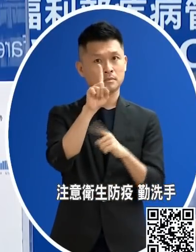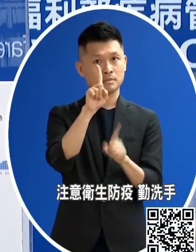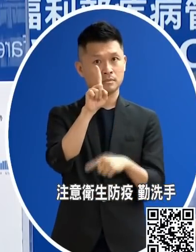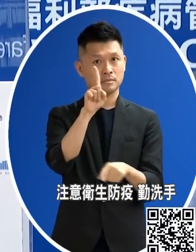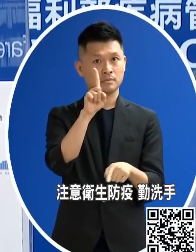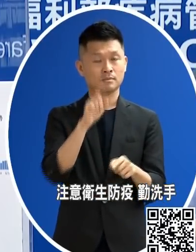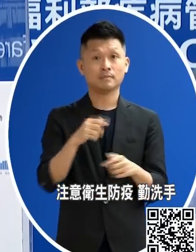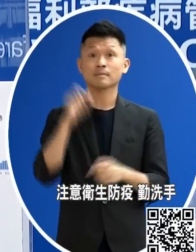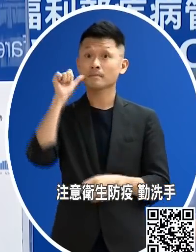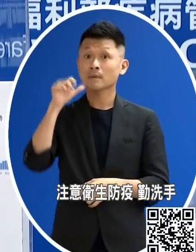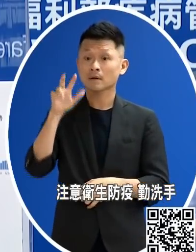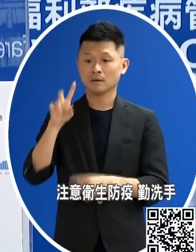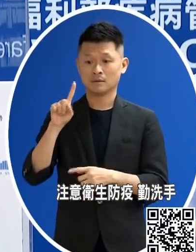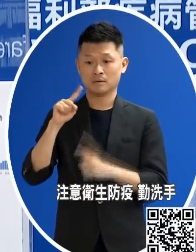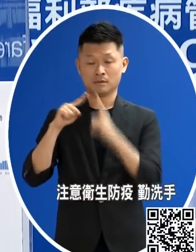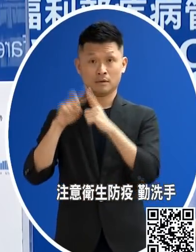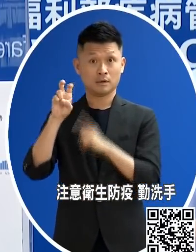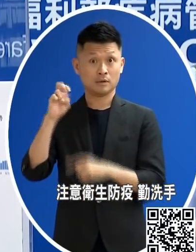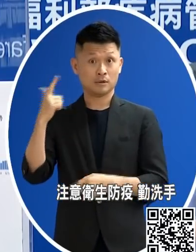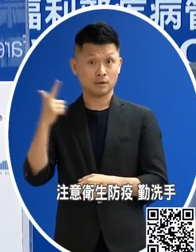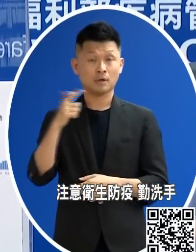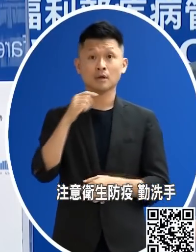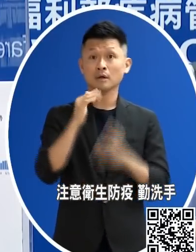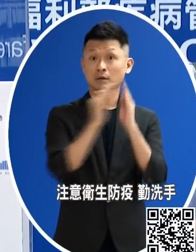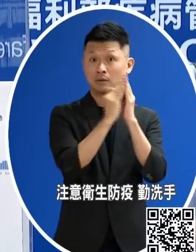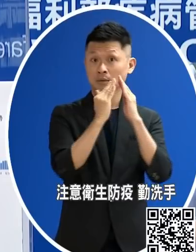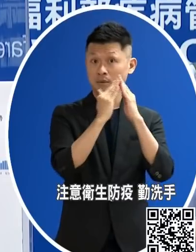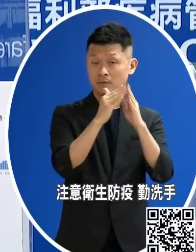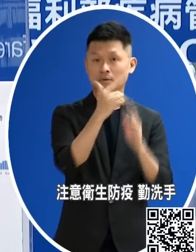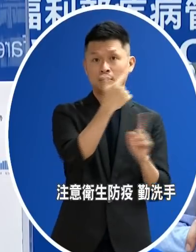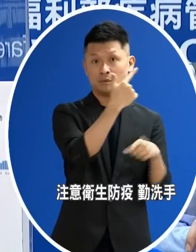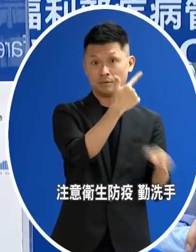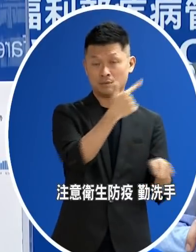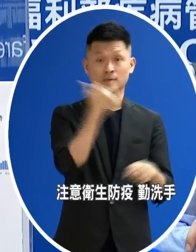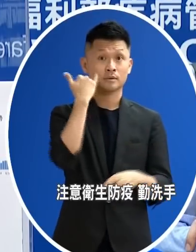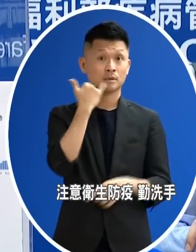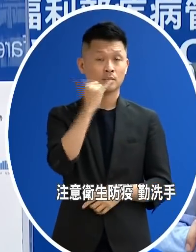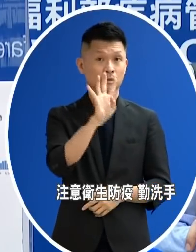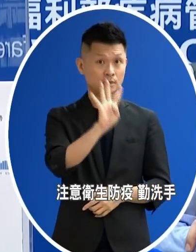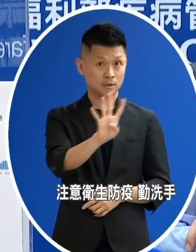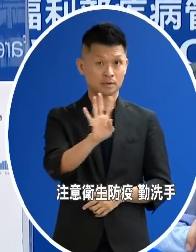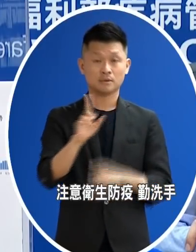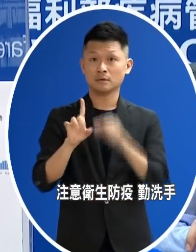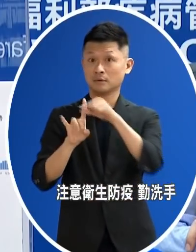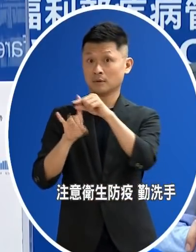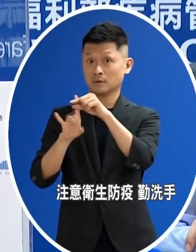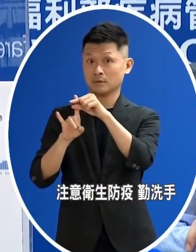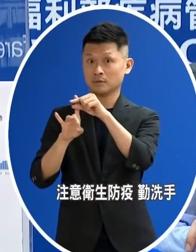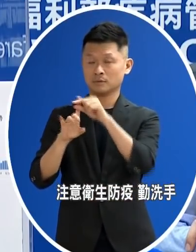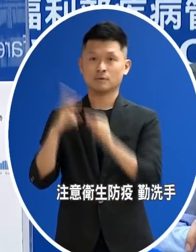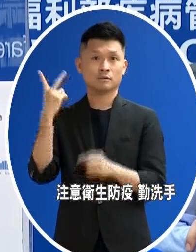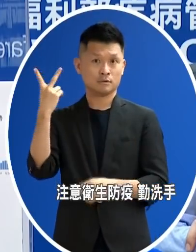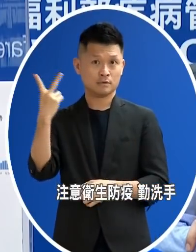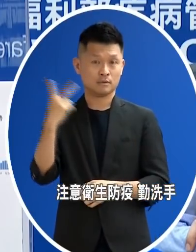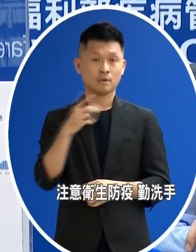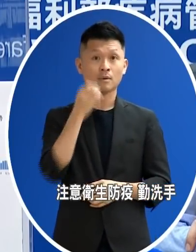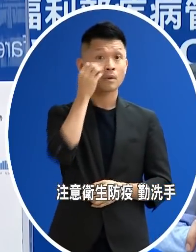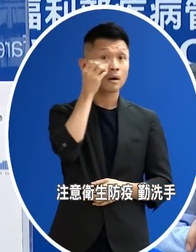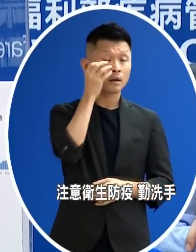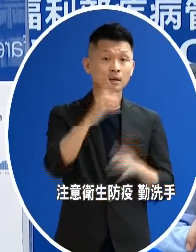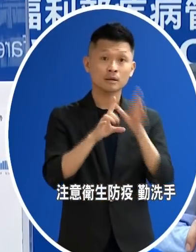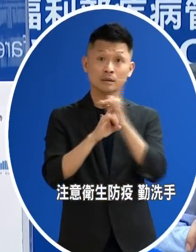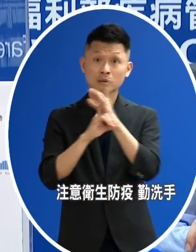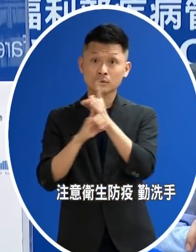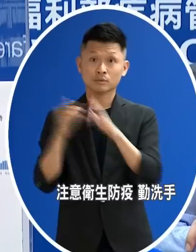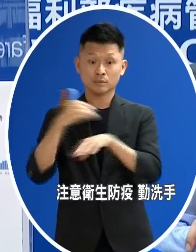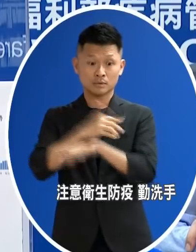71例，苗栗县26例，桃园县那桃园市6例，基隆市4例，台中市2例，花莲县